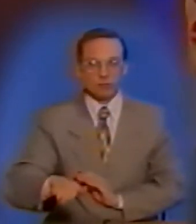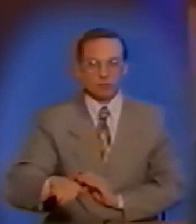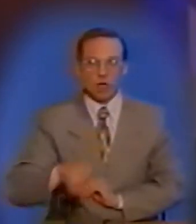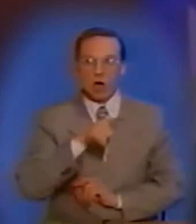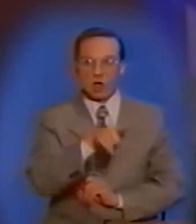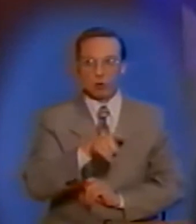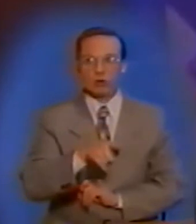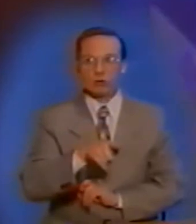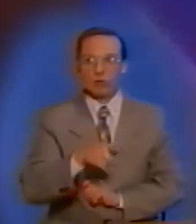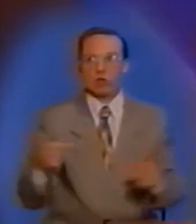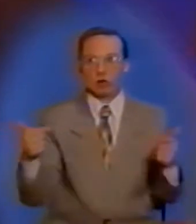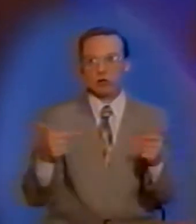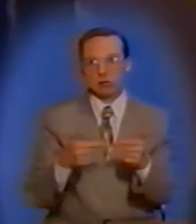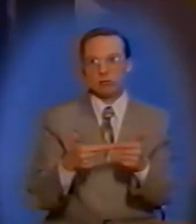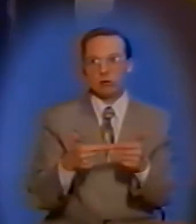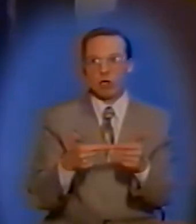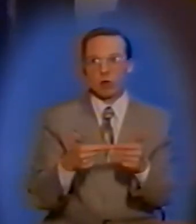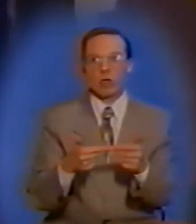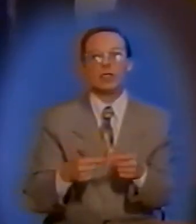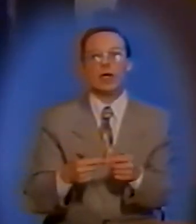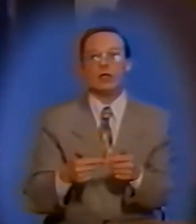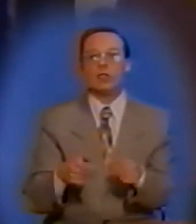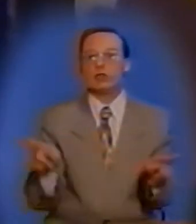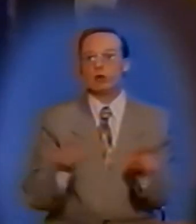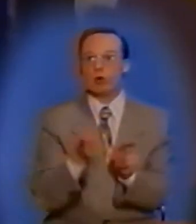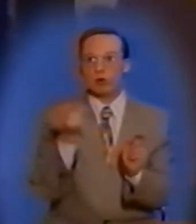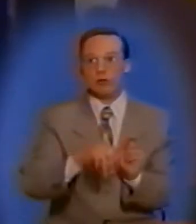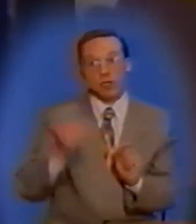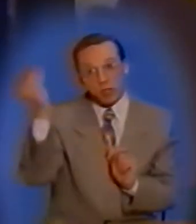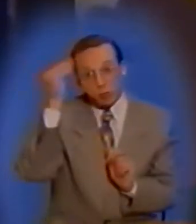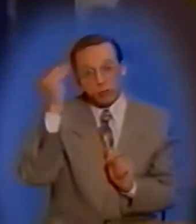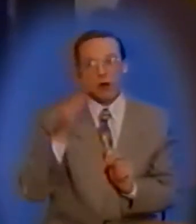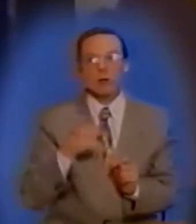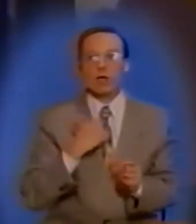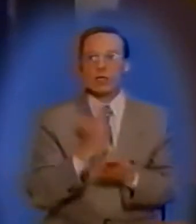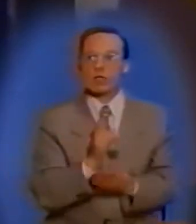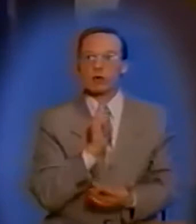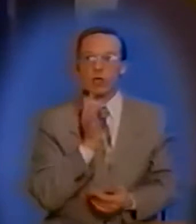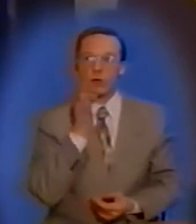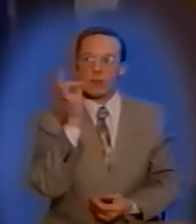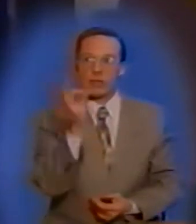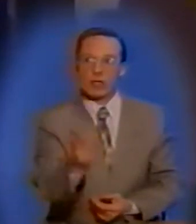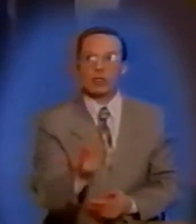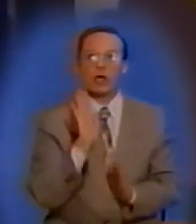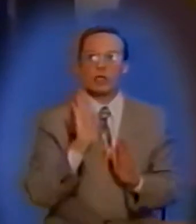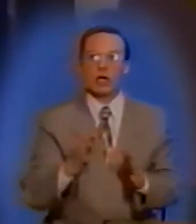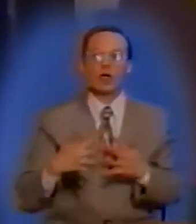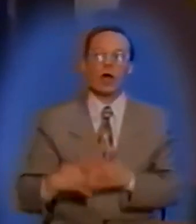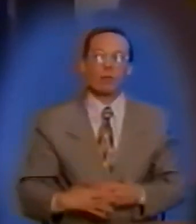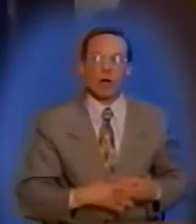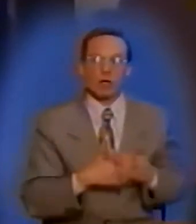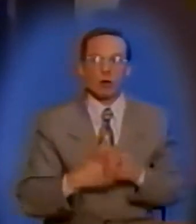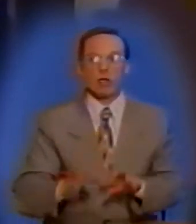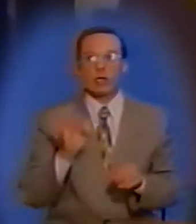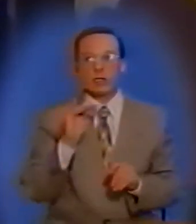Ar jūs toleruojate tokį dvilypumą? Matai. Va, tas yra sunkiausia pasakyti. Aš dabar žinau tiek Amerikų, tiek